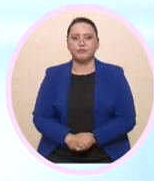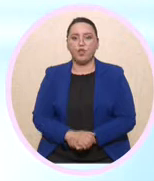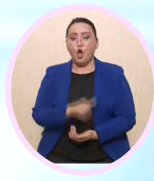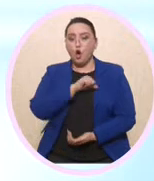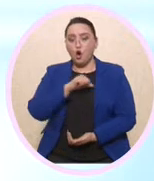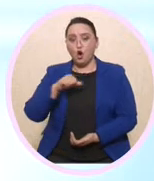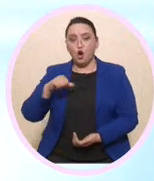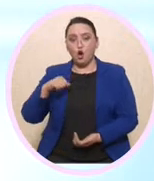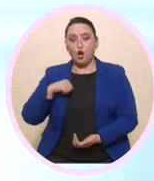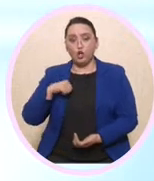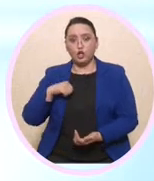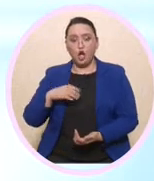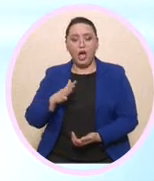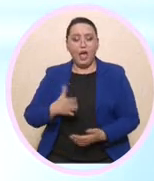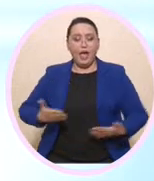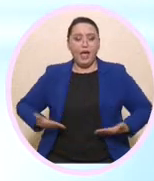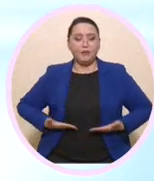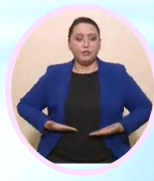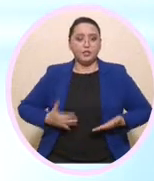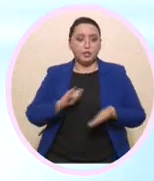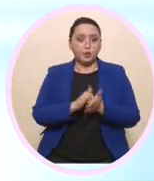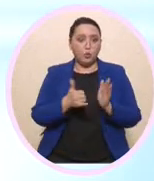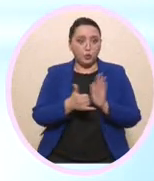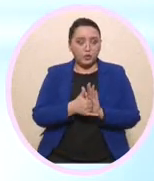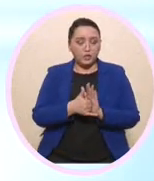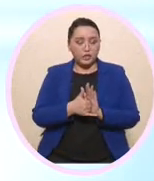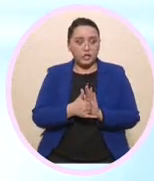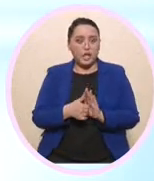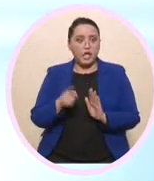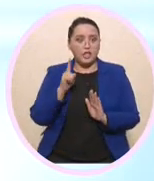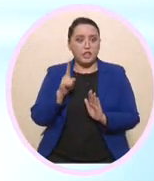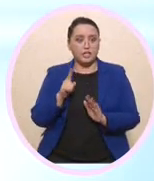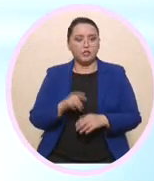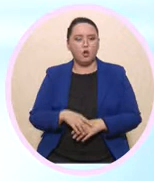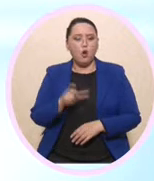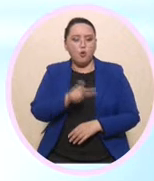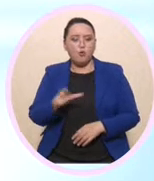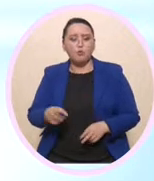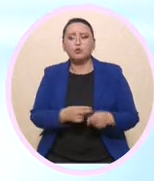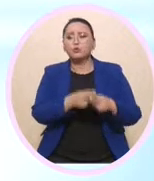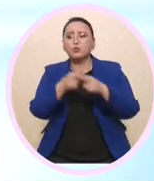өөрийнх нь амьдралын утга учрын бас нэгэн хэсэг тийм ээ хүнд тус болохын сан.